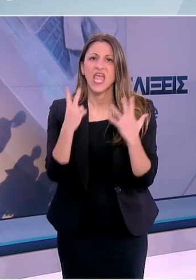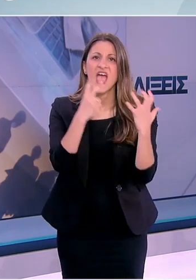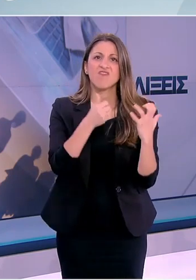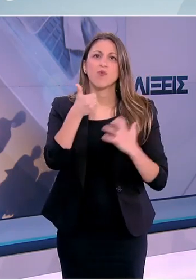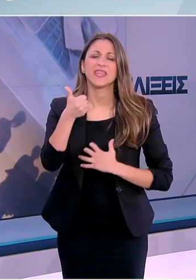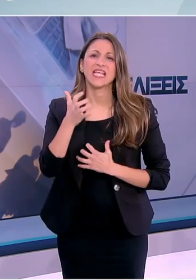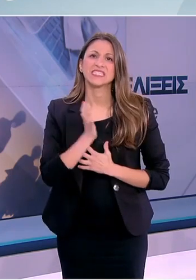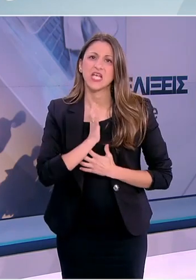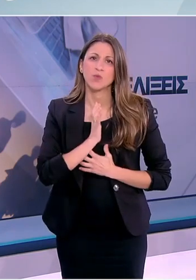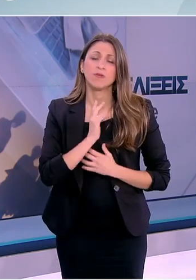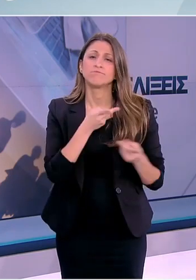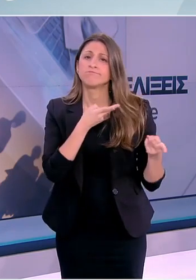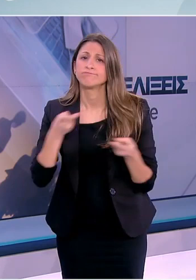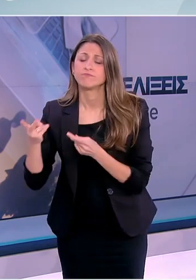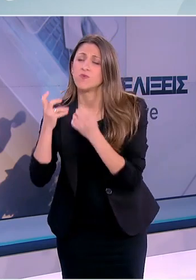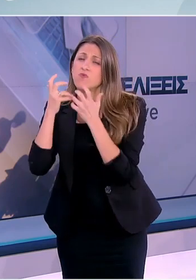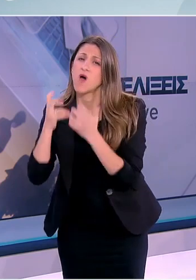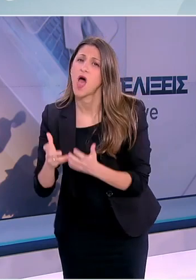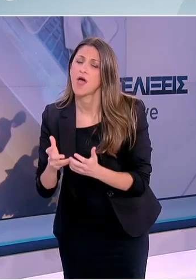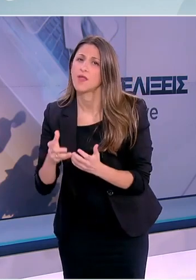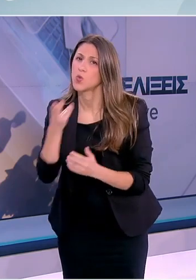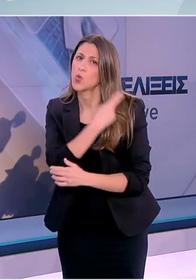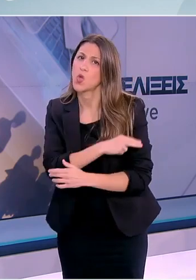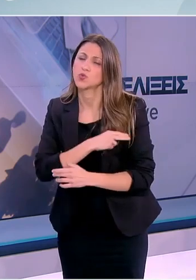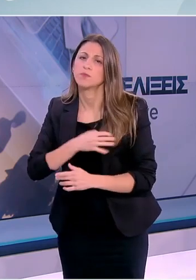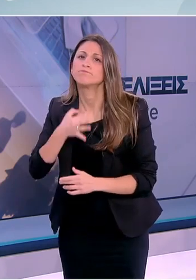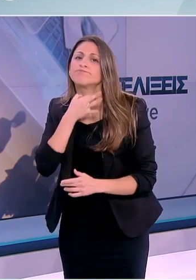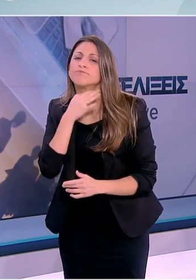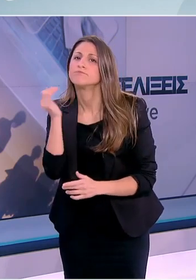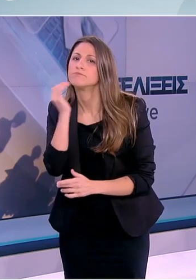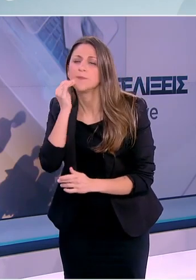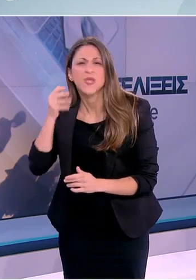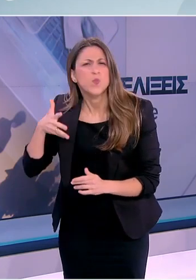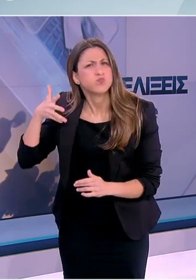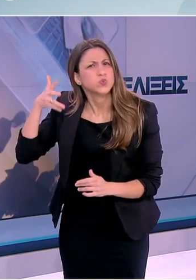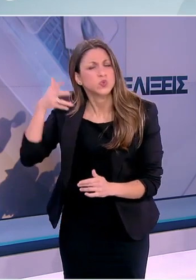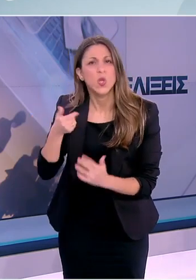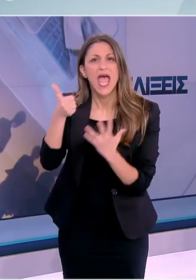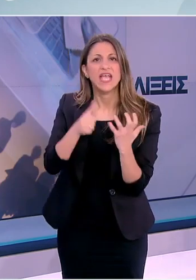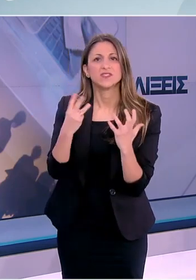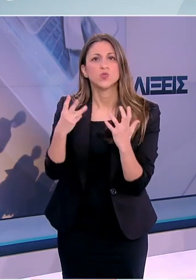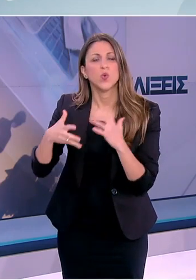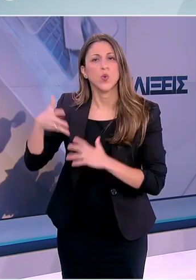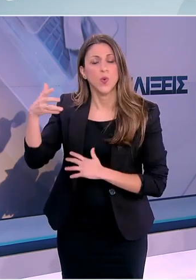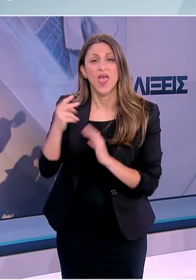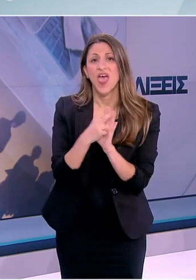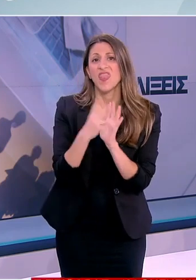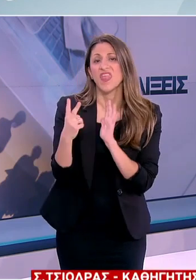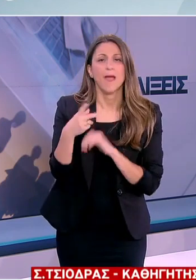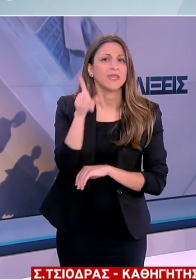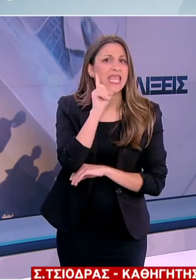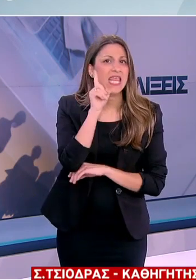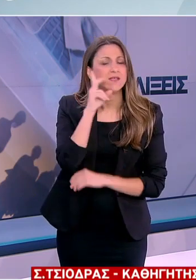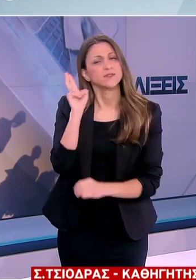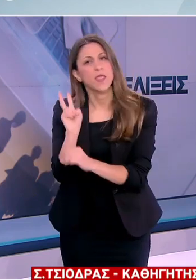76 πολίτες μας νοσηλεύονται διασωληνωμένοι. Η διάμεση ηλικία τους είναι 68 ετών. 17 είναι γυναίκες